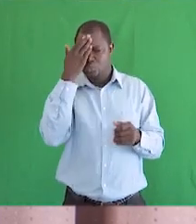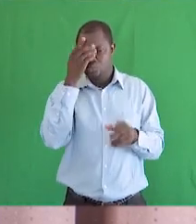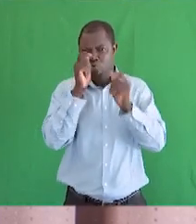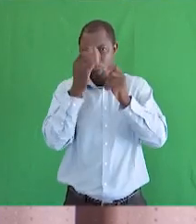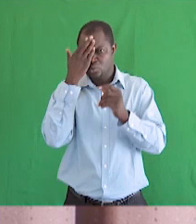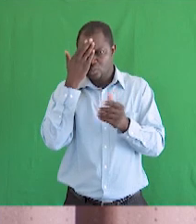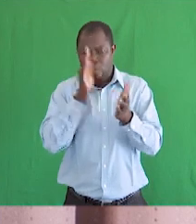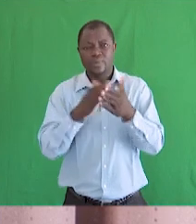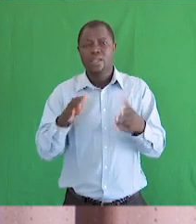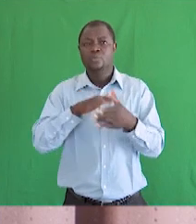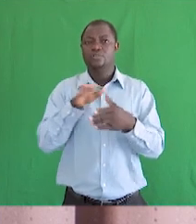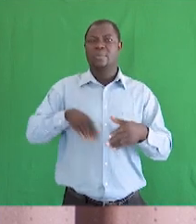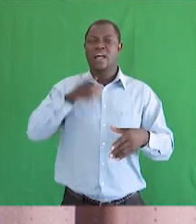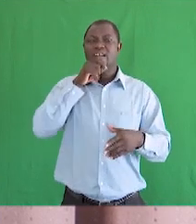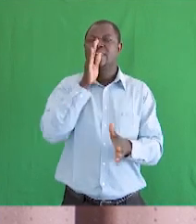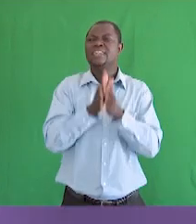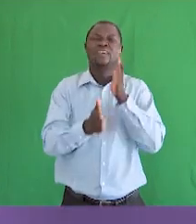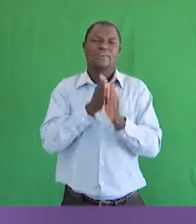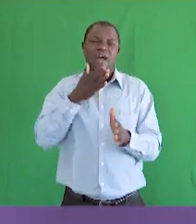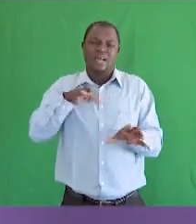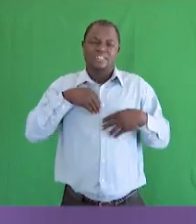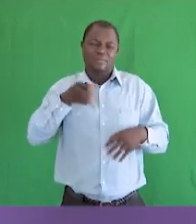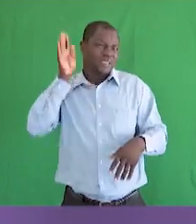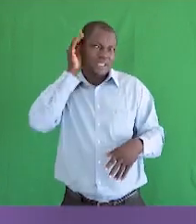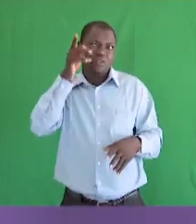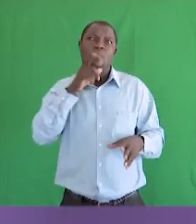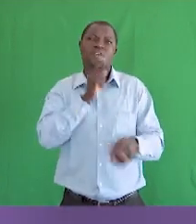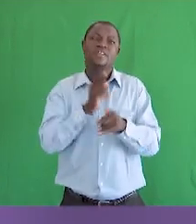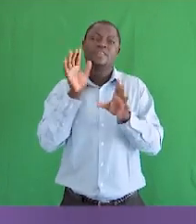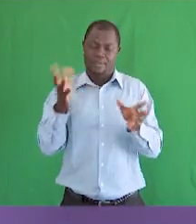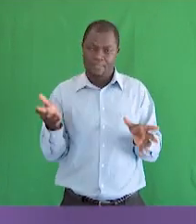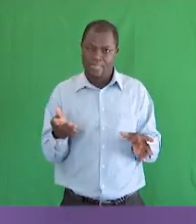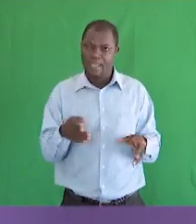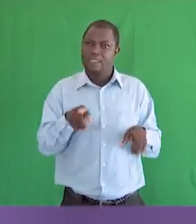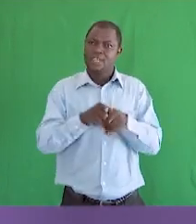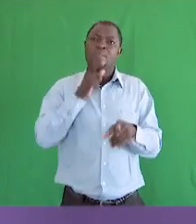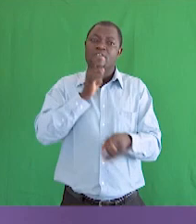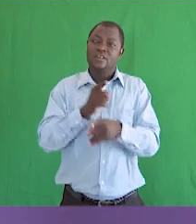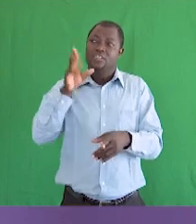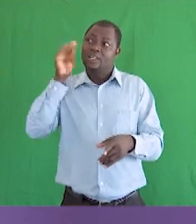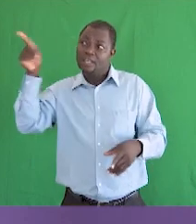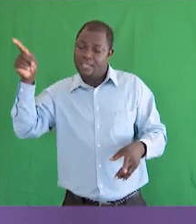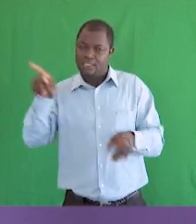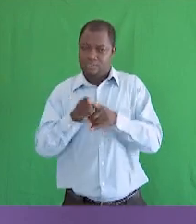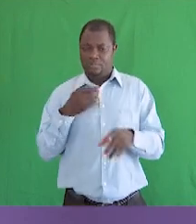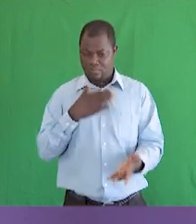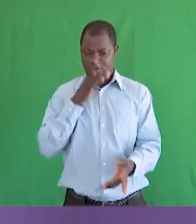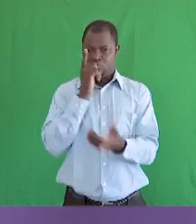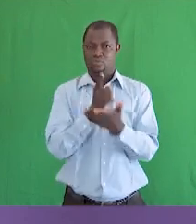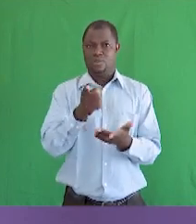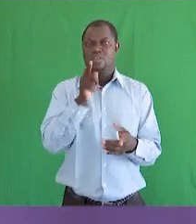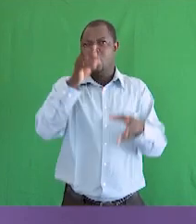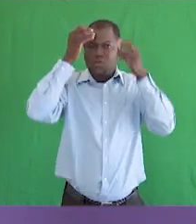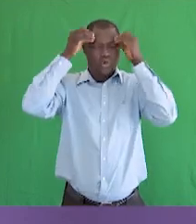vabereki havasi kutoda kuzvinzwa kuti une mukomana saka wadanana naye mukomana yechataura Ndocha makutoita nekuti hauziyo kuzvakanaka